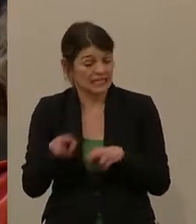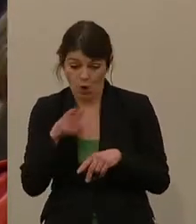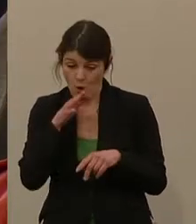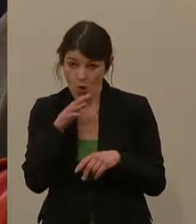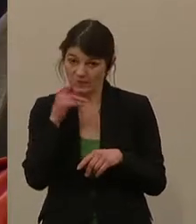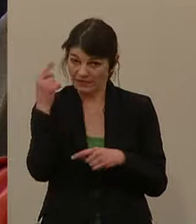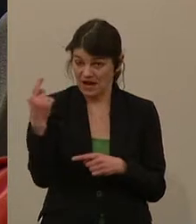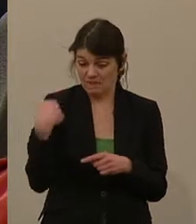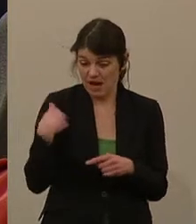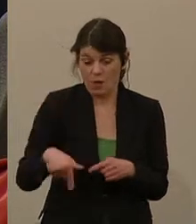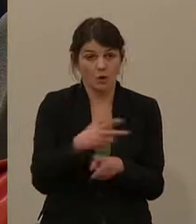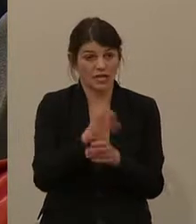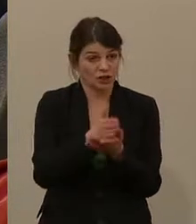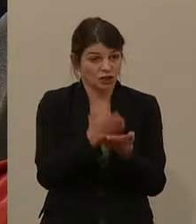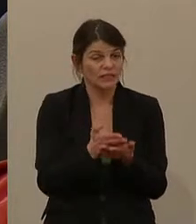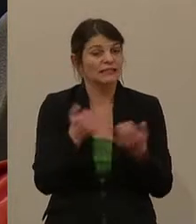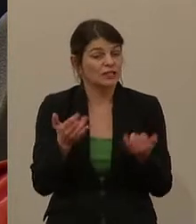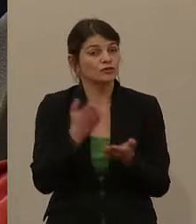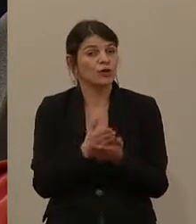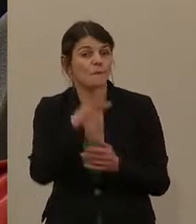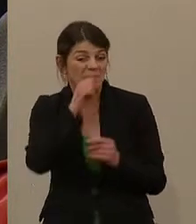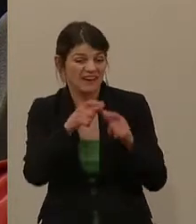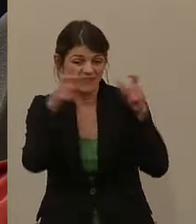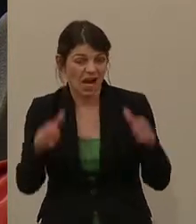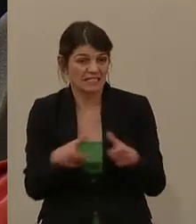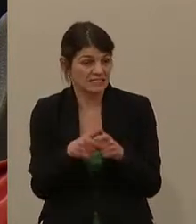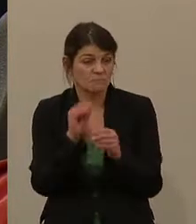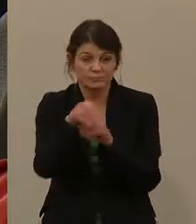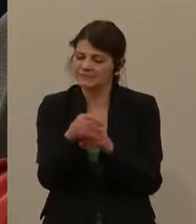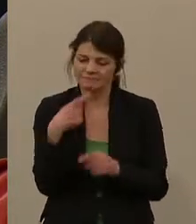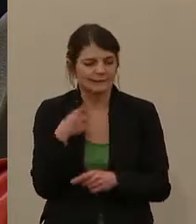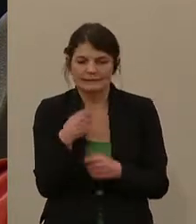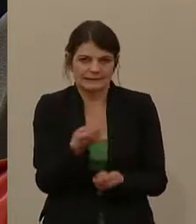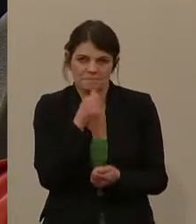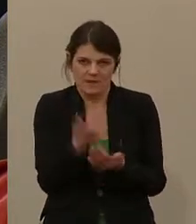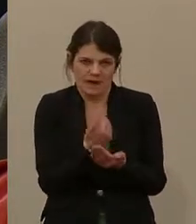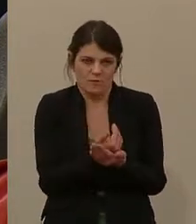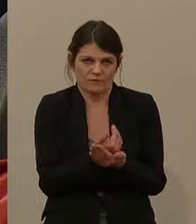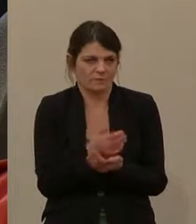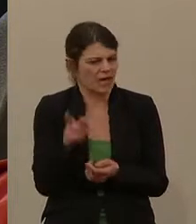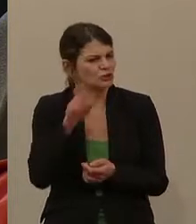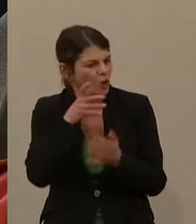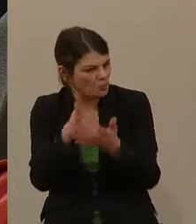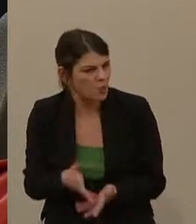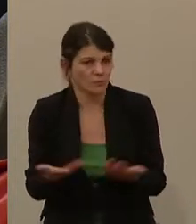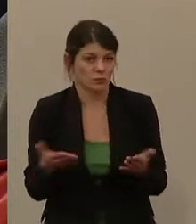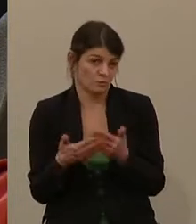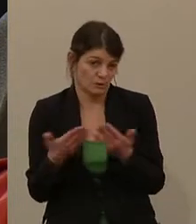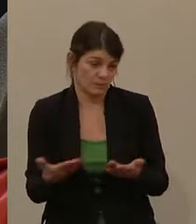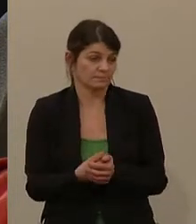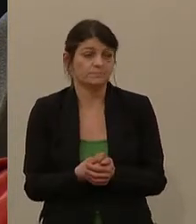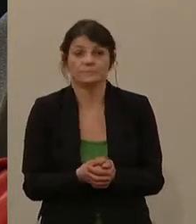in Österreich Briefkästen schon heute keine Einkünfte zugeordnet bei Steuerprüfungen oder auch bei